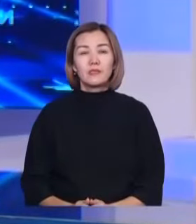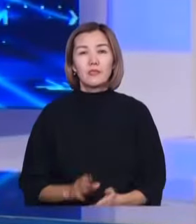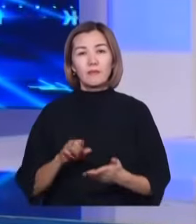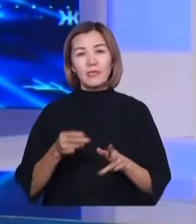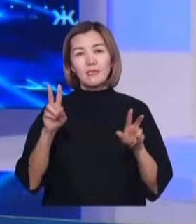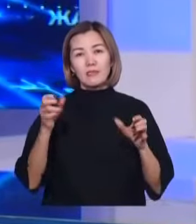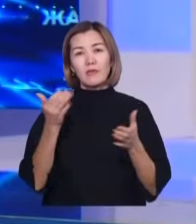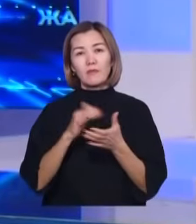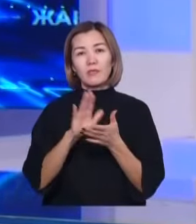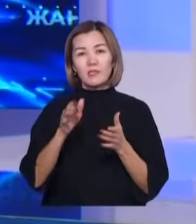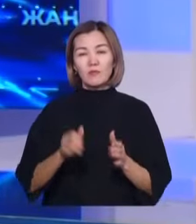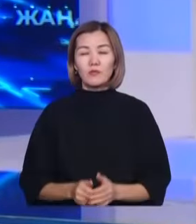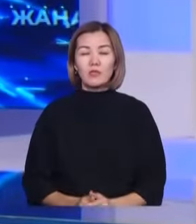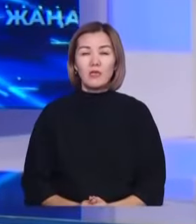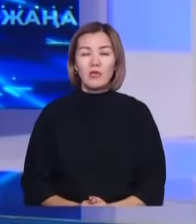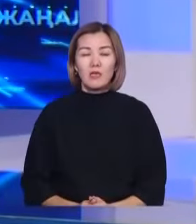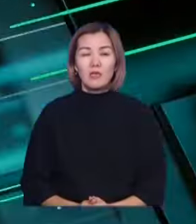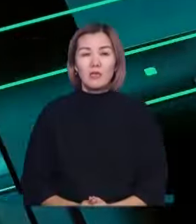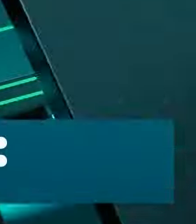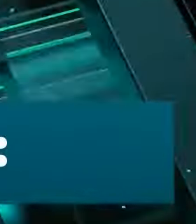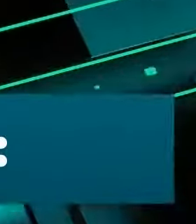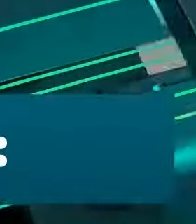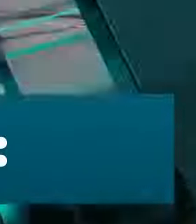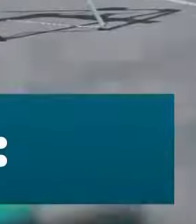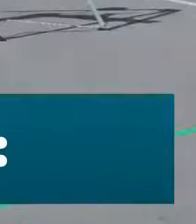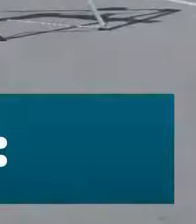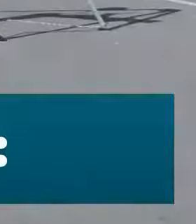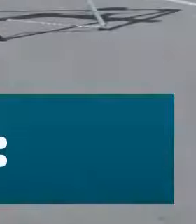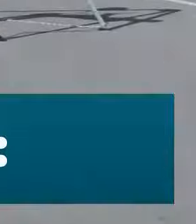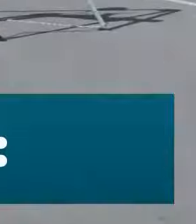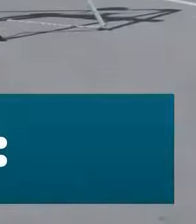Бүгінгі топтамадан көретіндеріңіз.